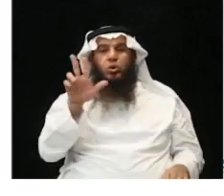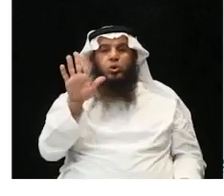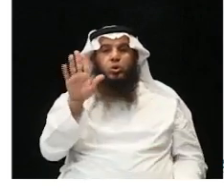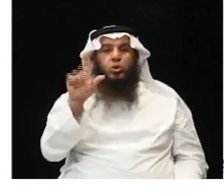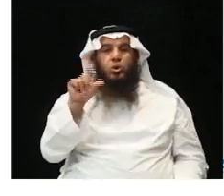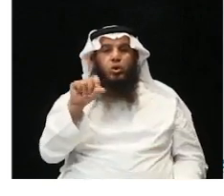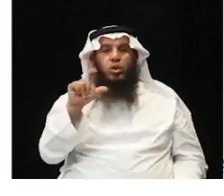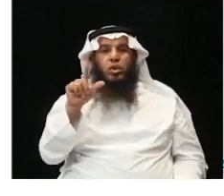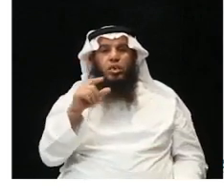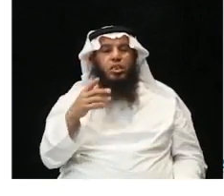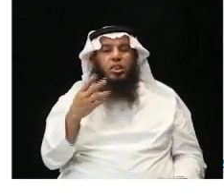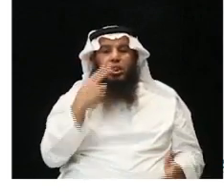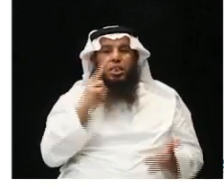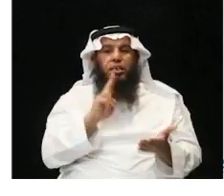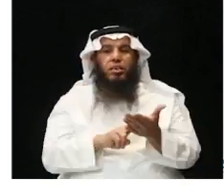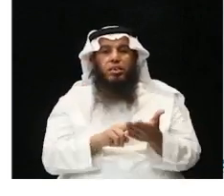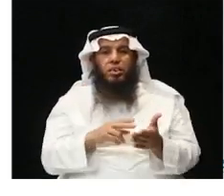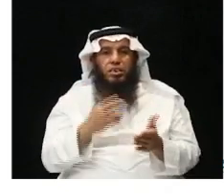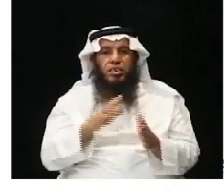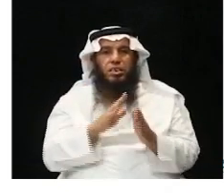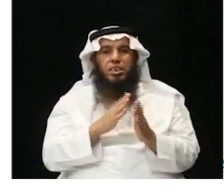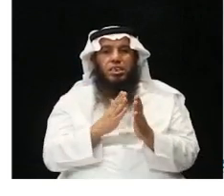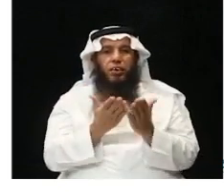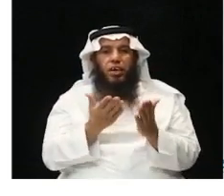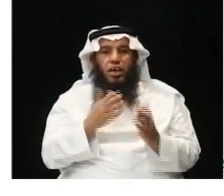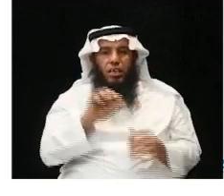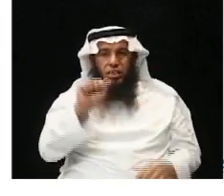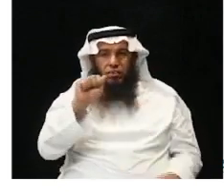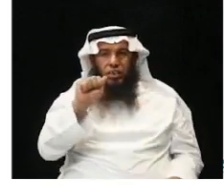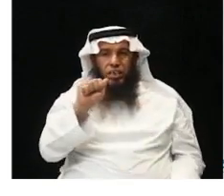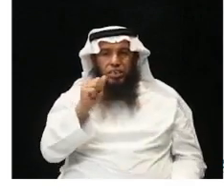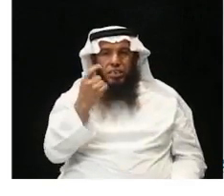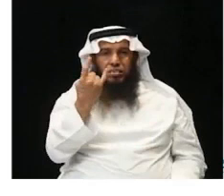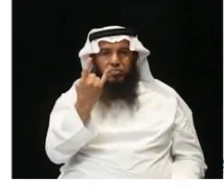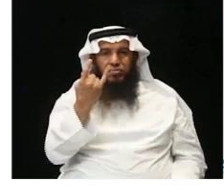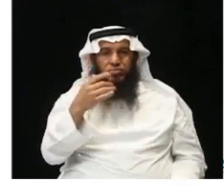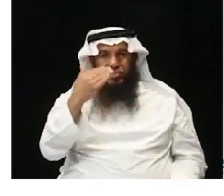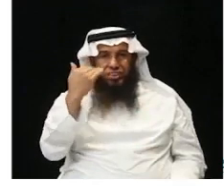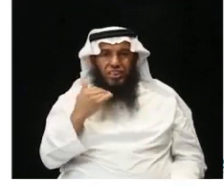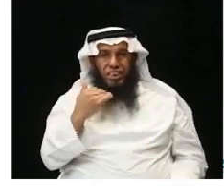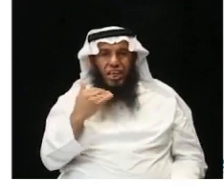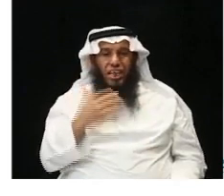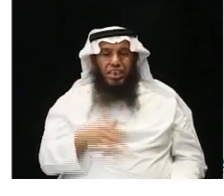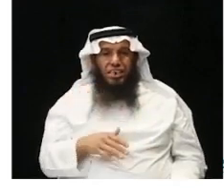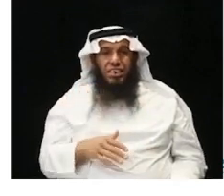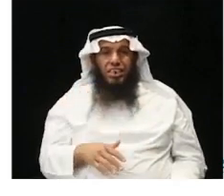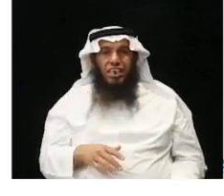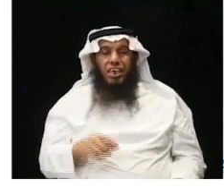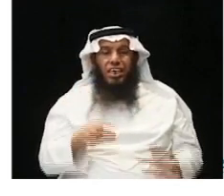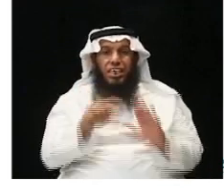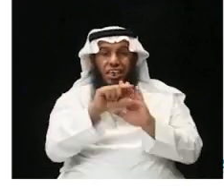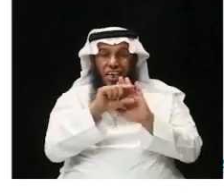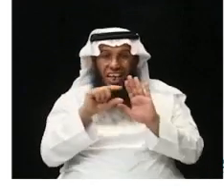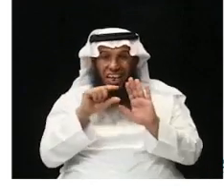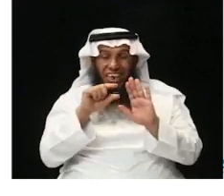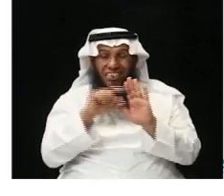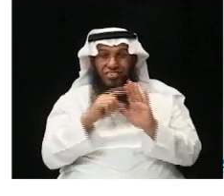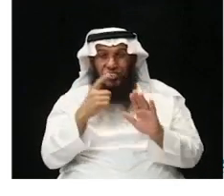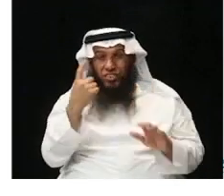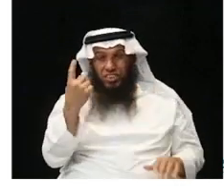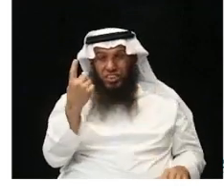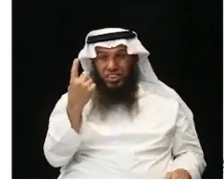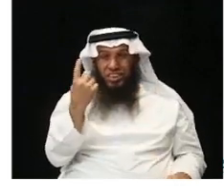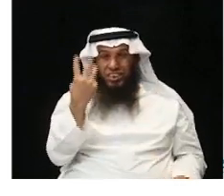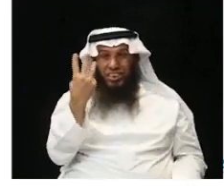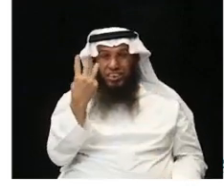الموضوع الأول التعريف بالسورة، وهو موجود في صفحة 10. ثم الموضوع الثاني الآيات من